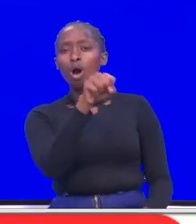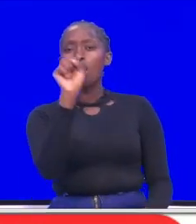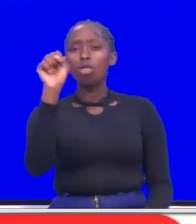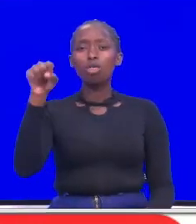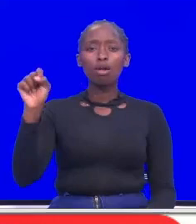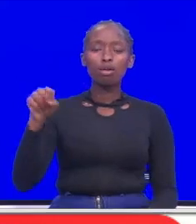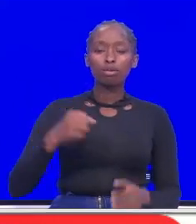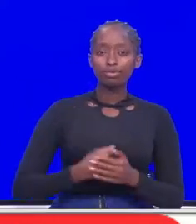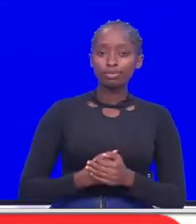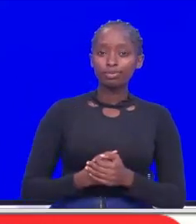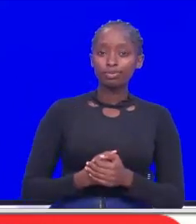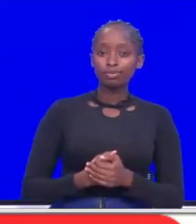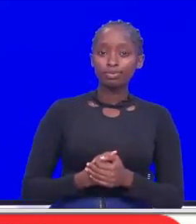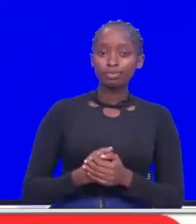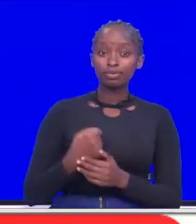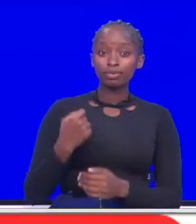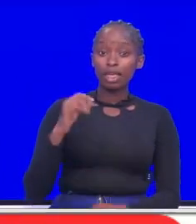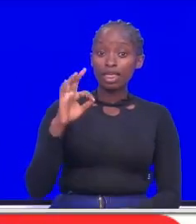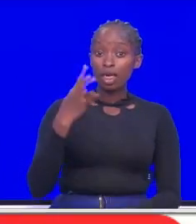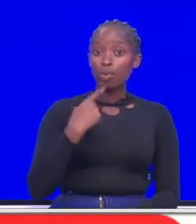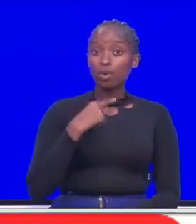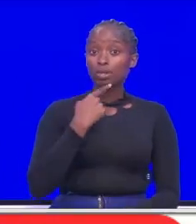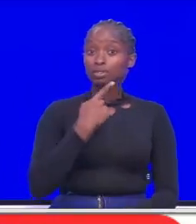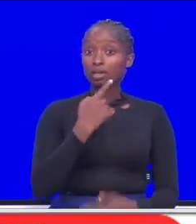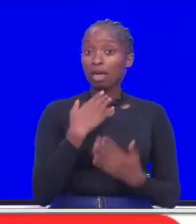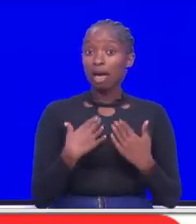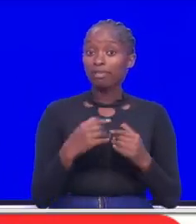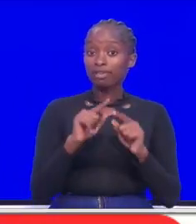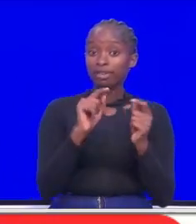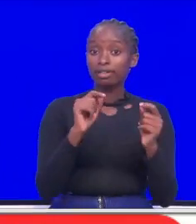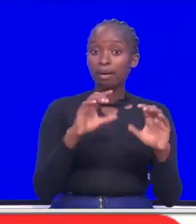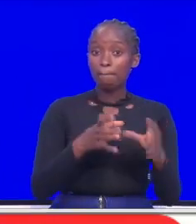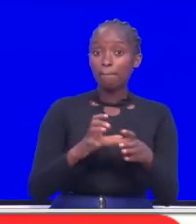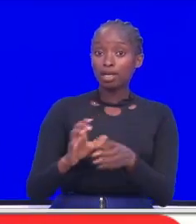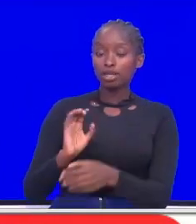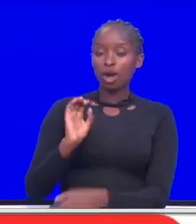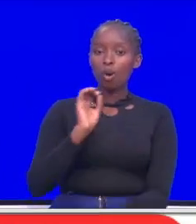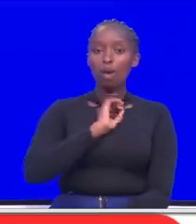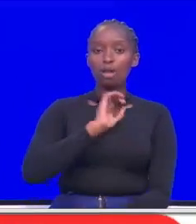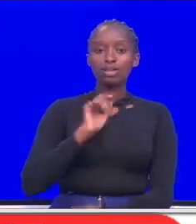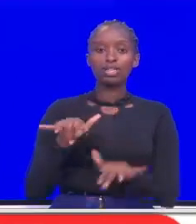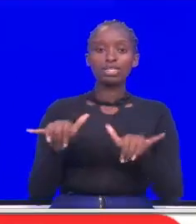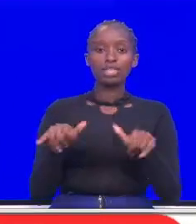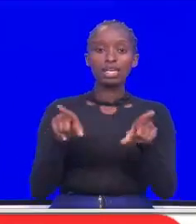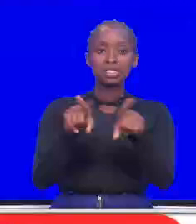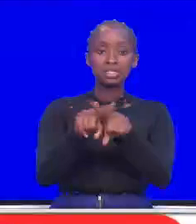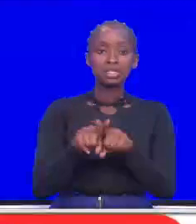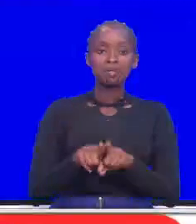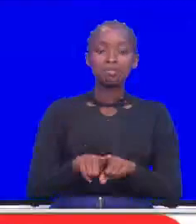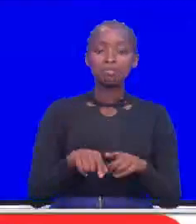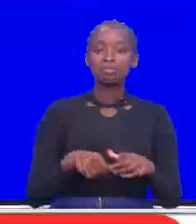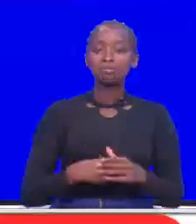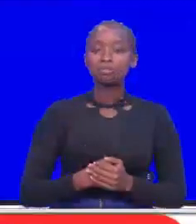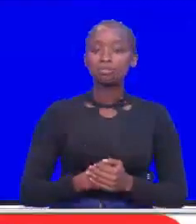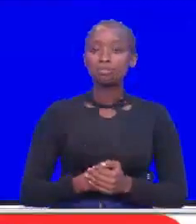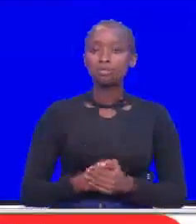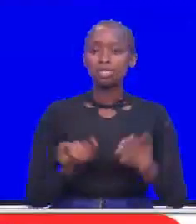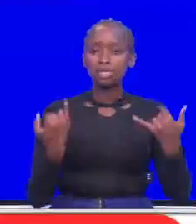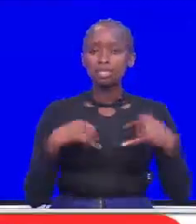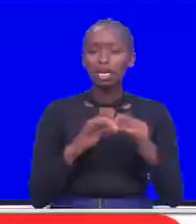Tatu, vile vile sisi tumesema vyama vyetu vibaki hivyo hivyo. Wakijaribu kuharibu